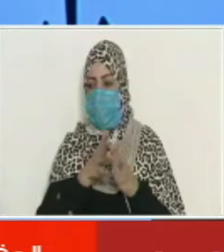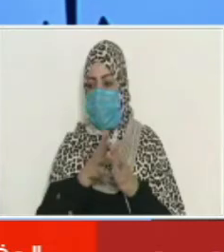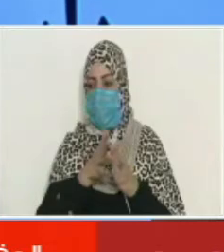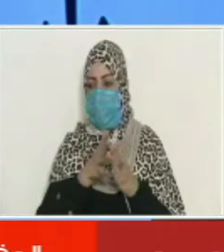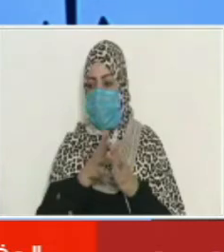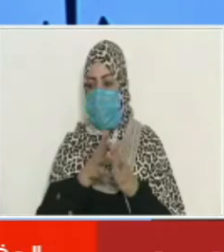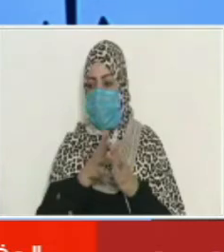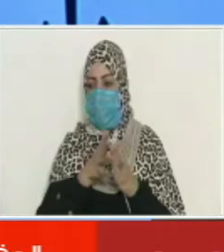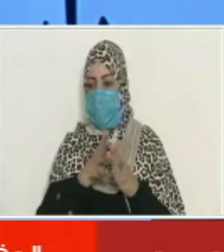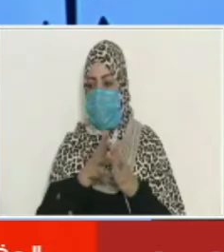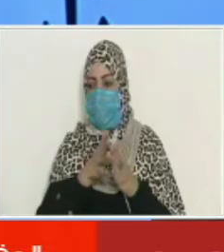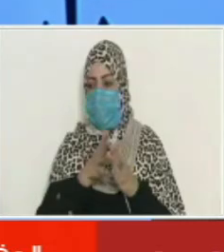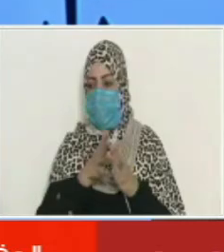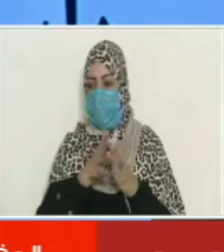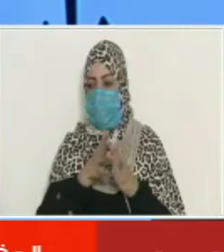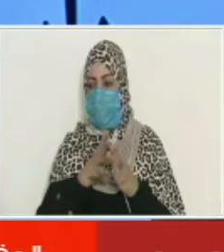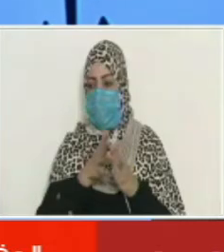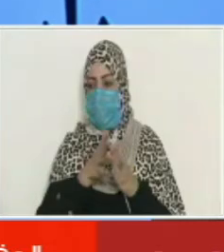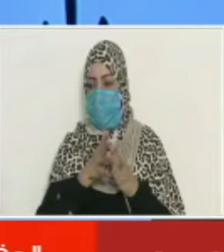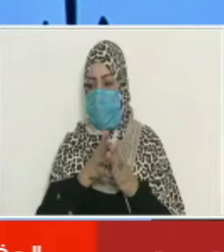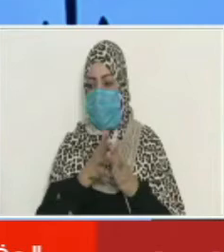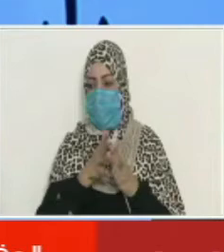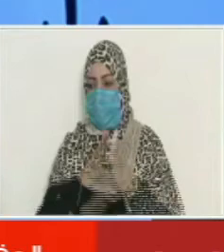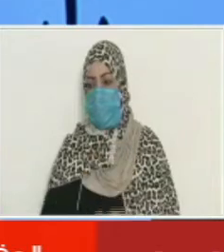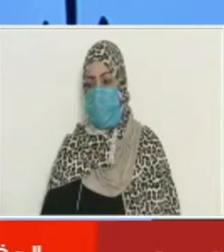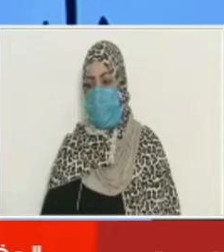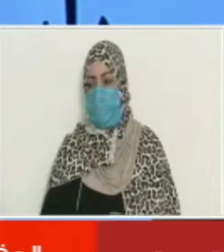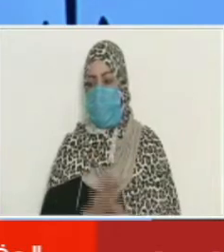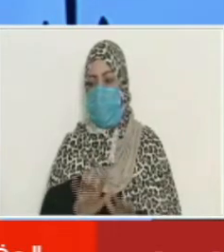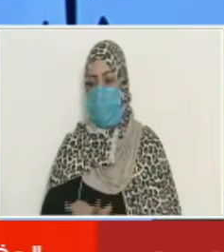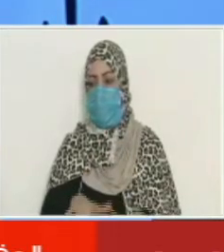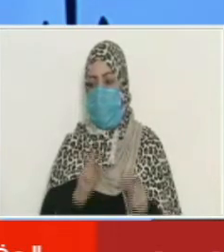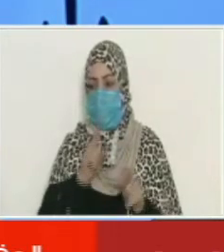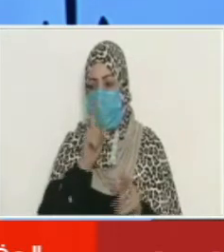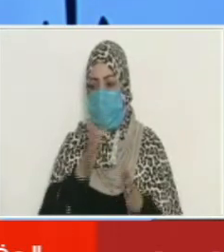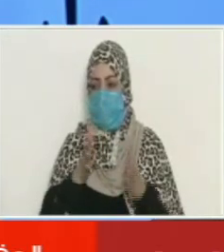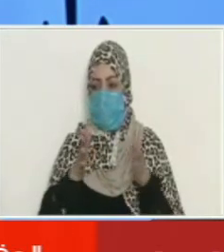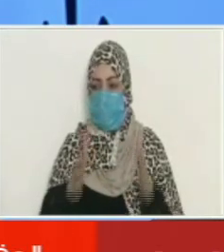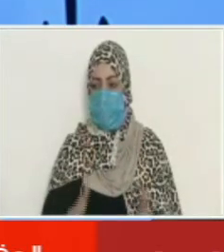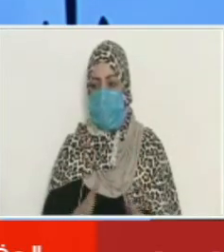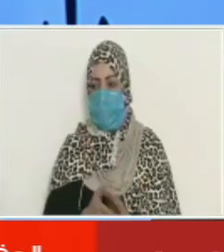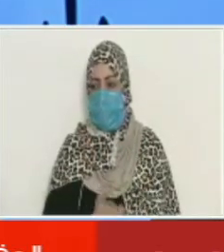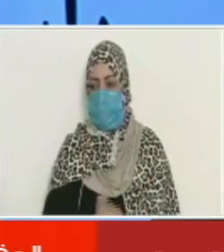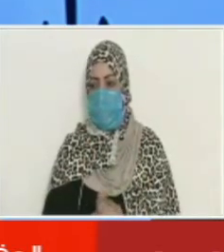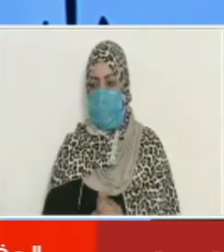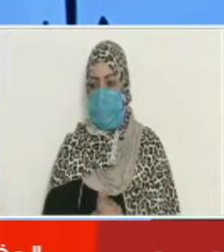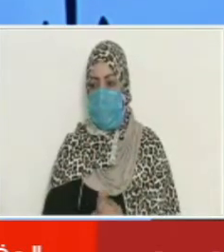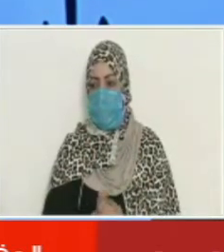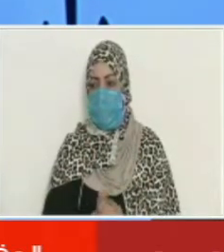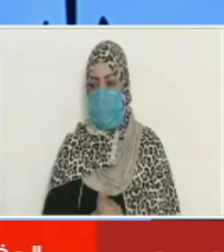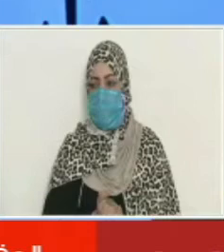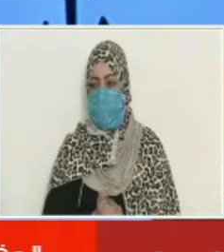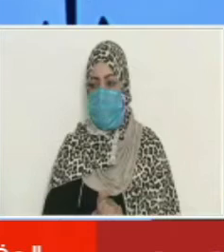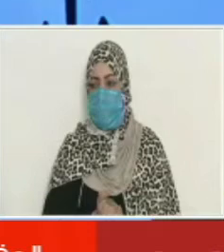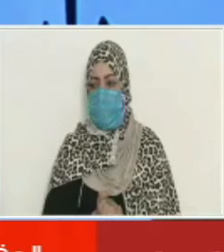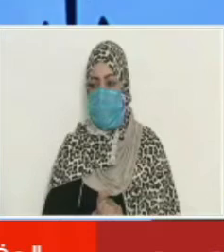على على على سائر الصلوات من السنن والفرائض، فيكبر بعد